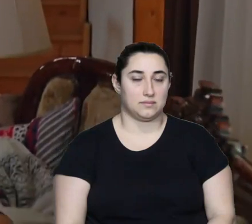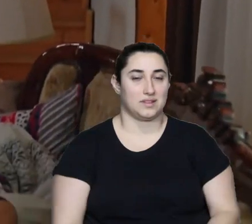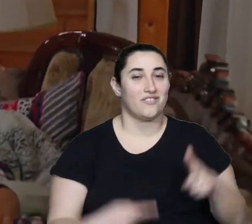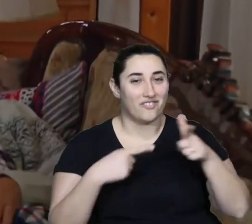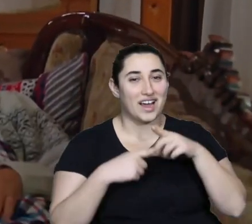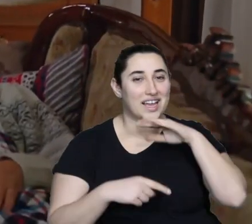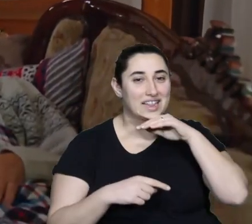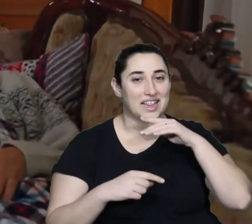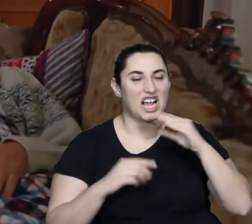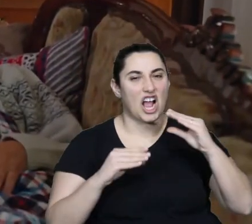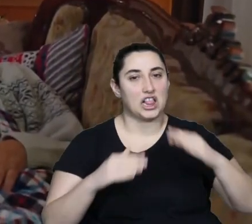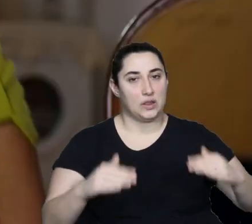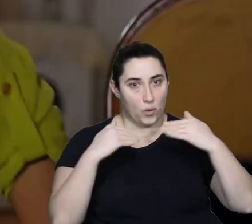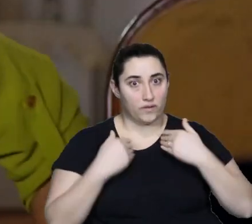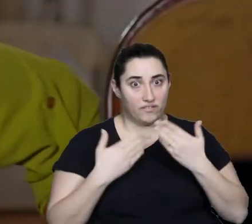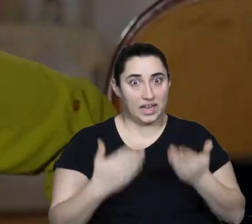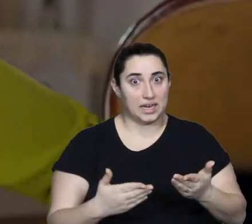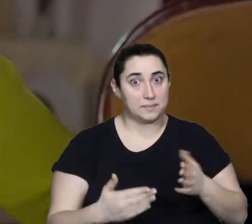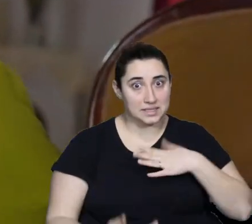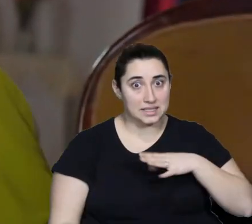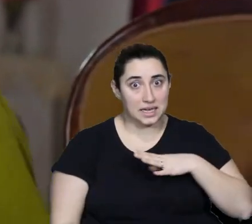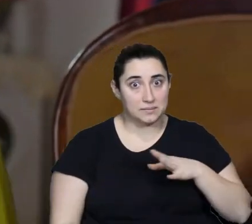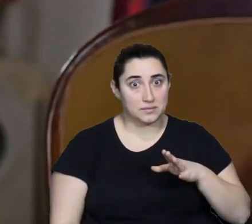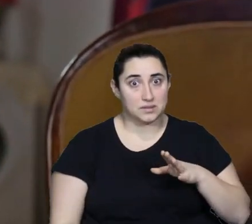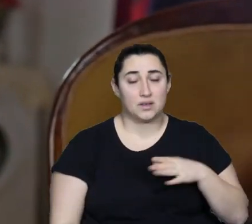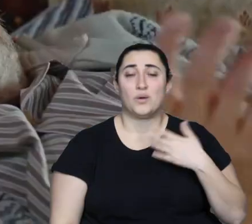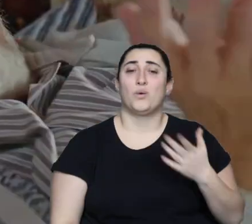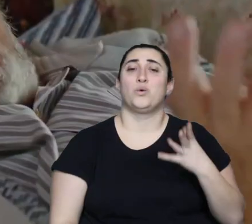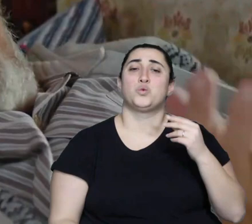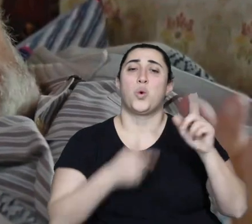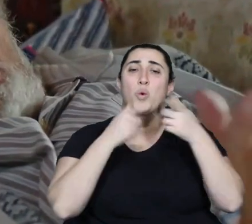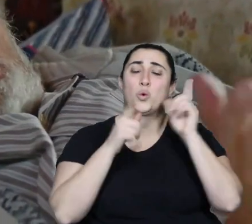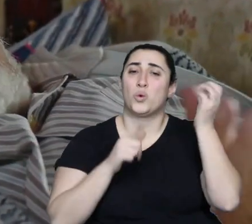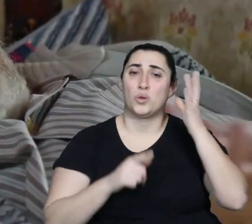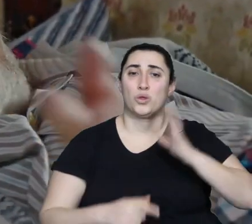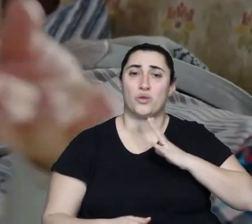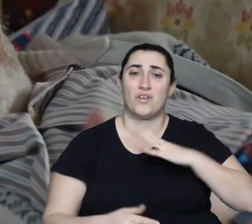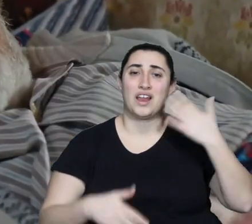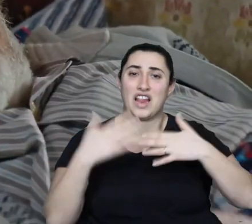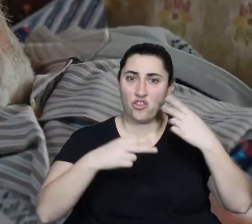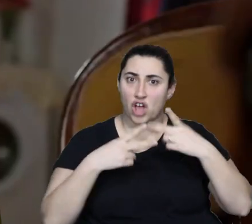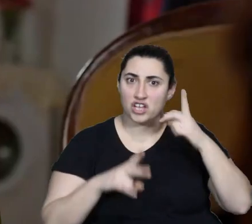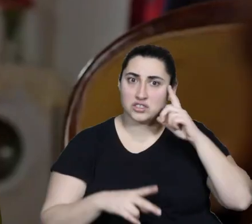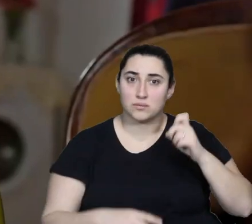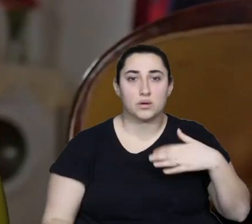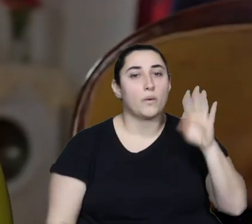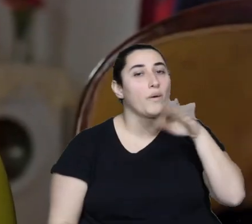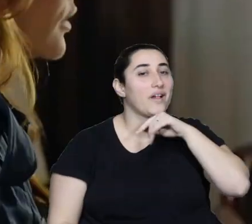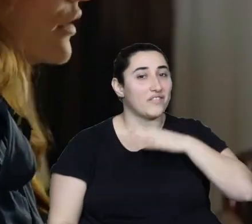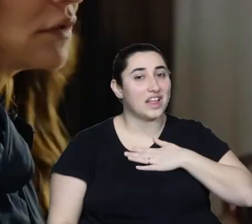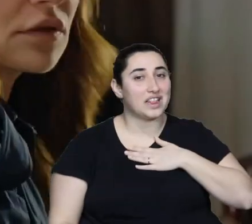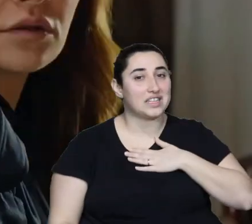Faik dede, üstüne daha kalın bir örtü getireyim mi? İster misin? Ya çok gürültü var burada. Televizyon mu açık? Yok